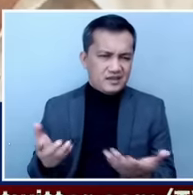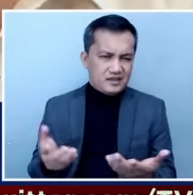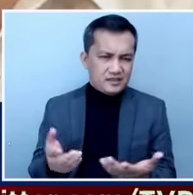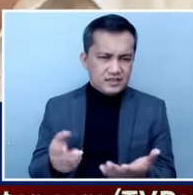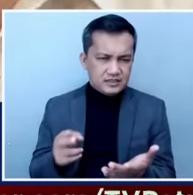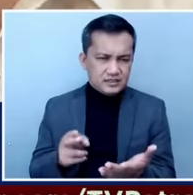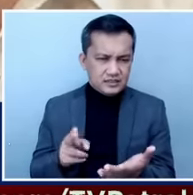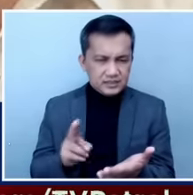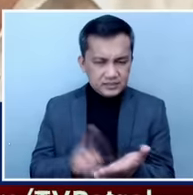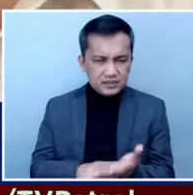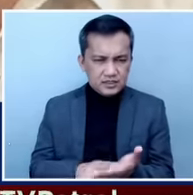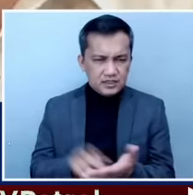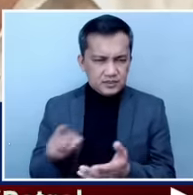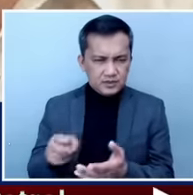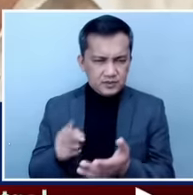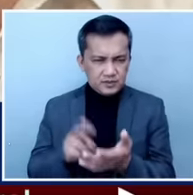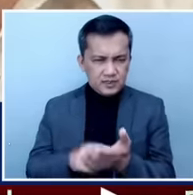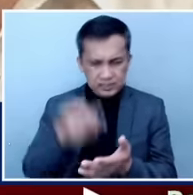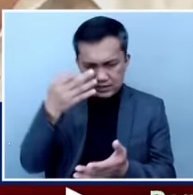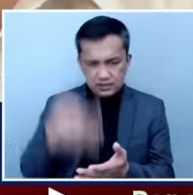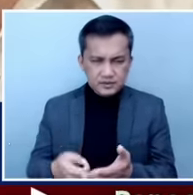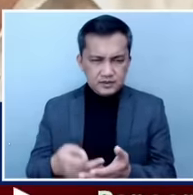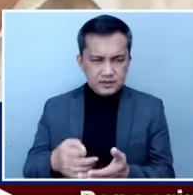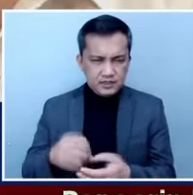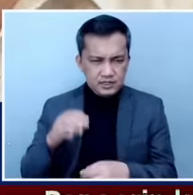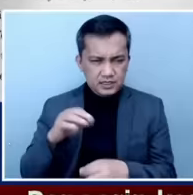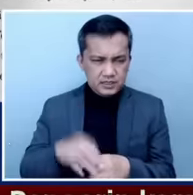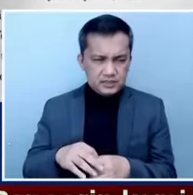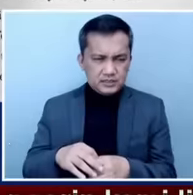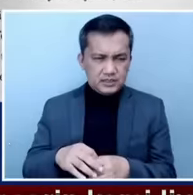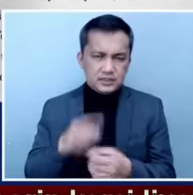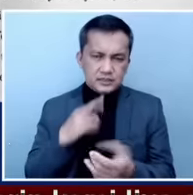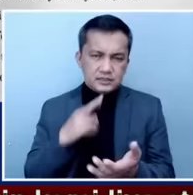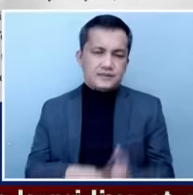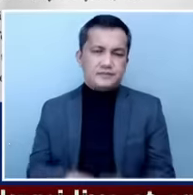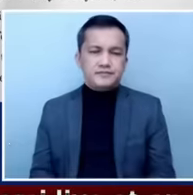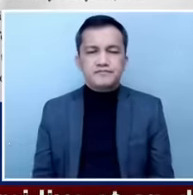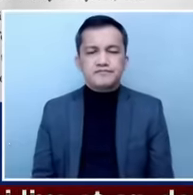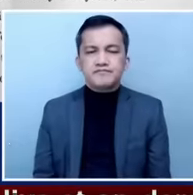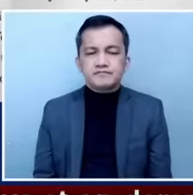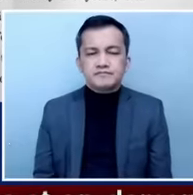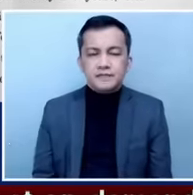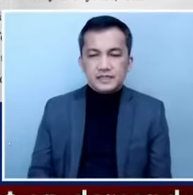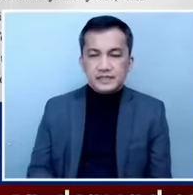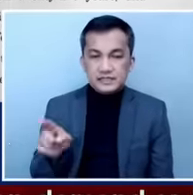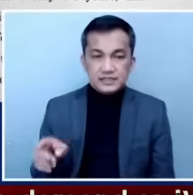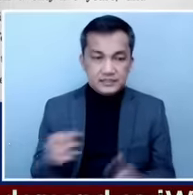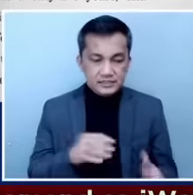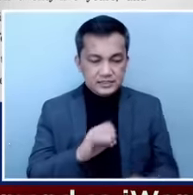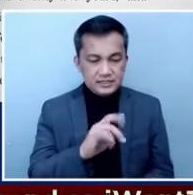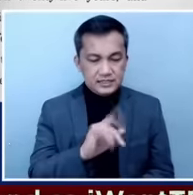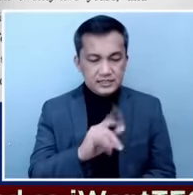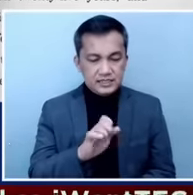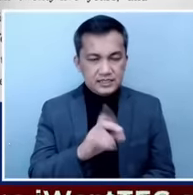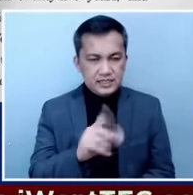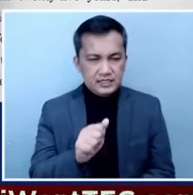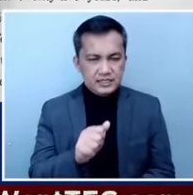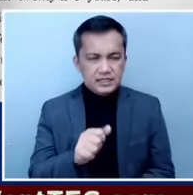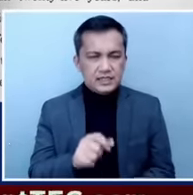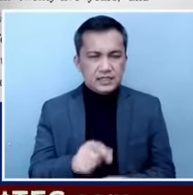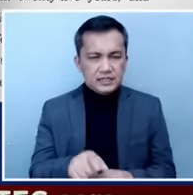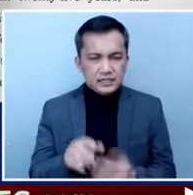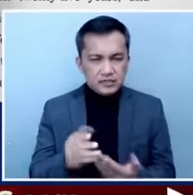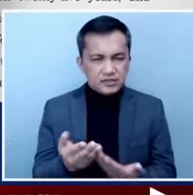ay pipirmahan sa harapan ng election registrar. Tingin naman ni Salceda, igigit ng Kamara ang kanilang bersyon ng amyenda